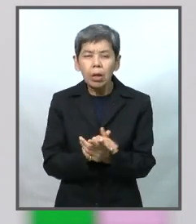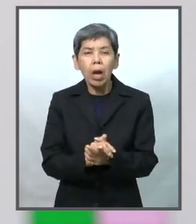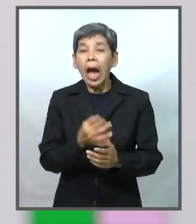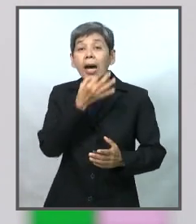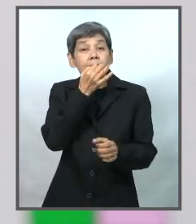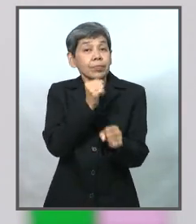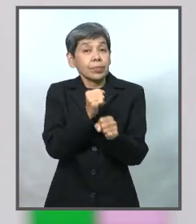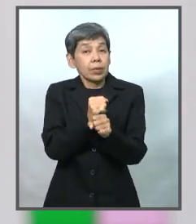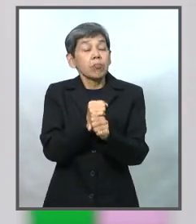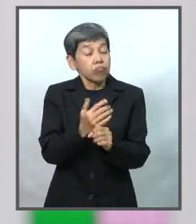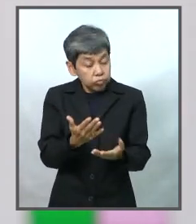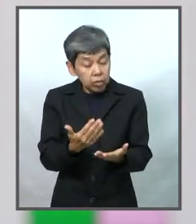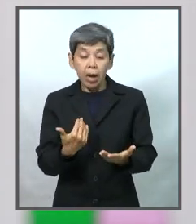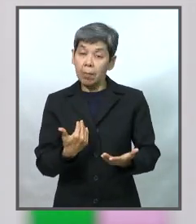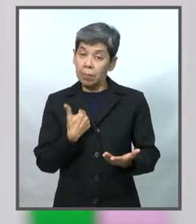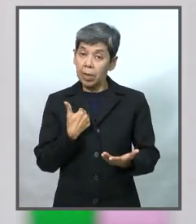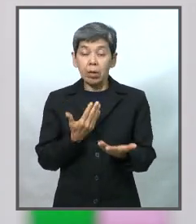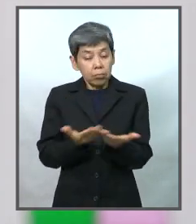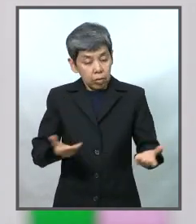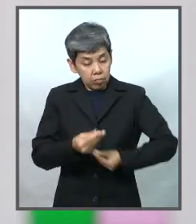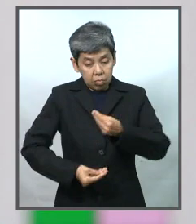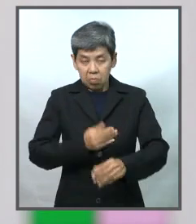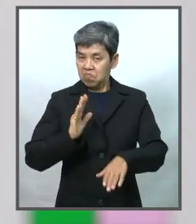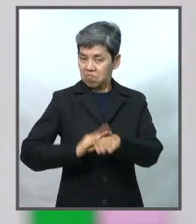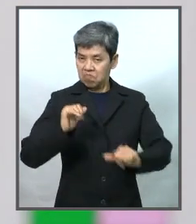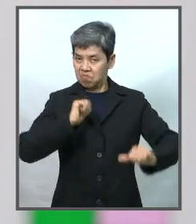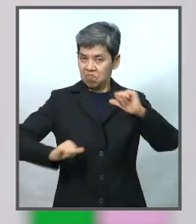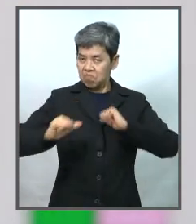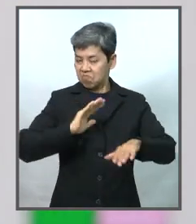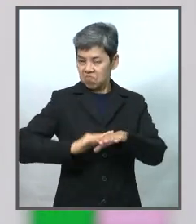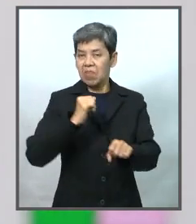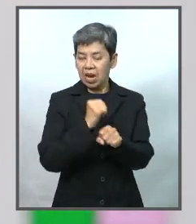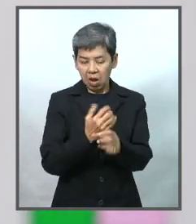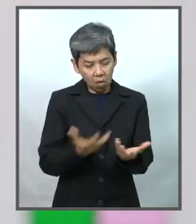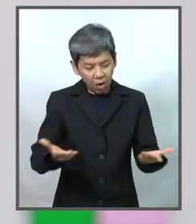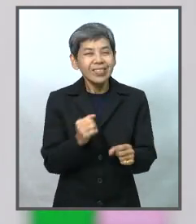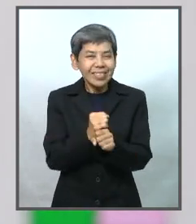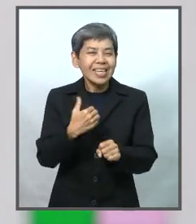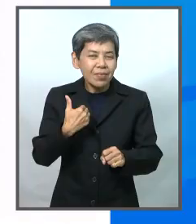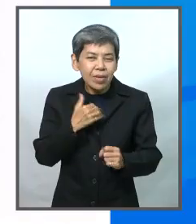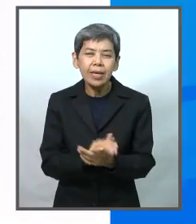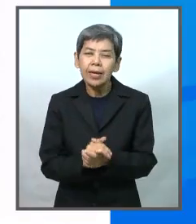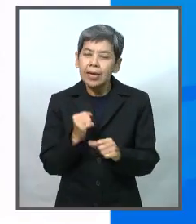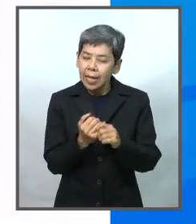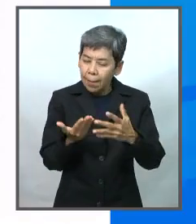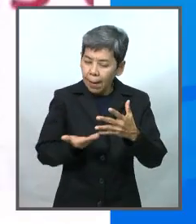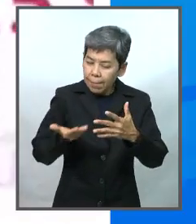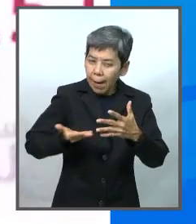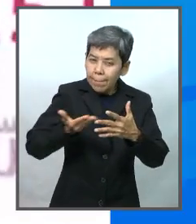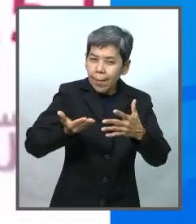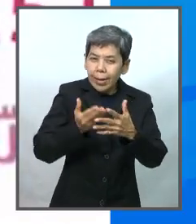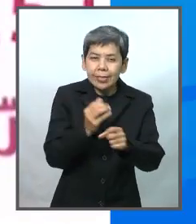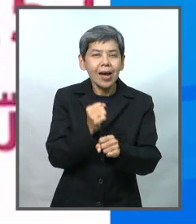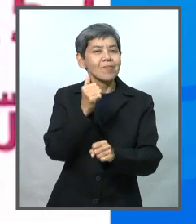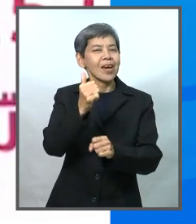าสร้างอาชีพของตัวเองได้ค่ะมีพื้นที่ในการโชว์ความสามารถหรือแสดงผลงานแล้วก็สามารถที่จะต่อยอดให้กับเขา